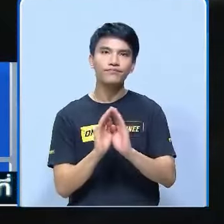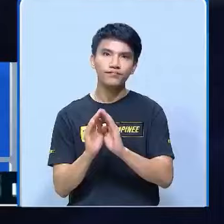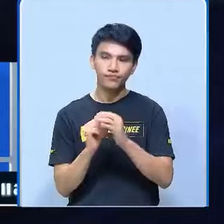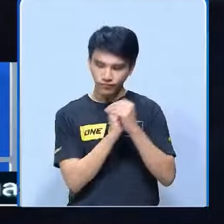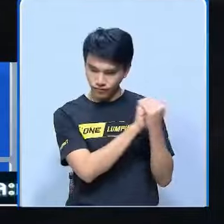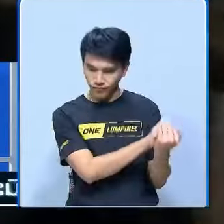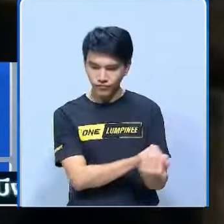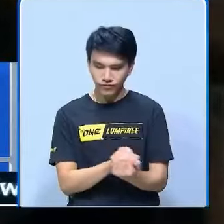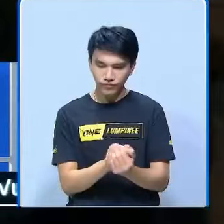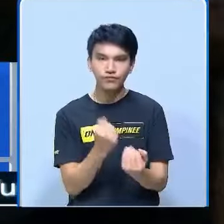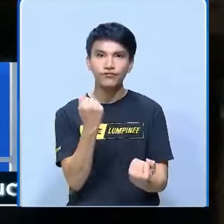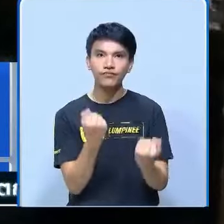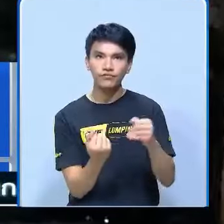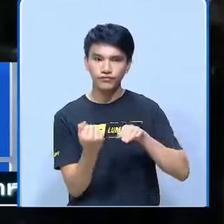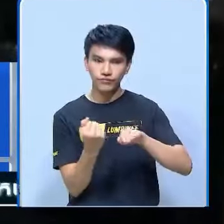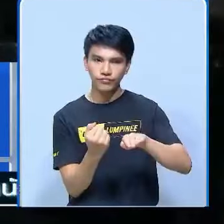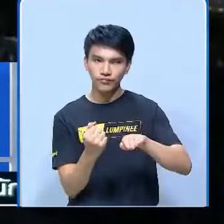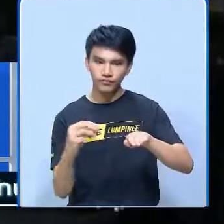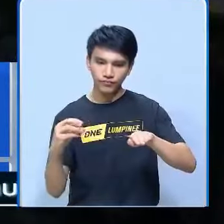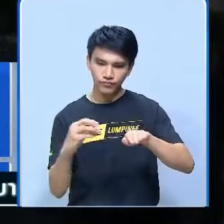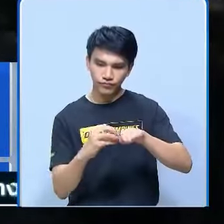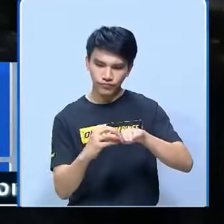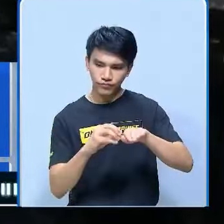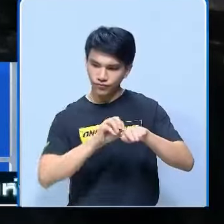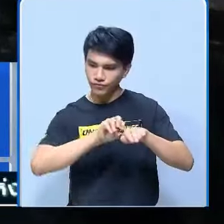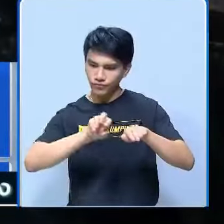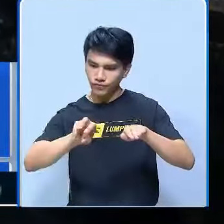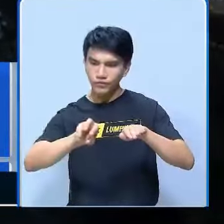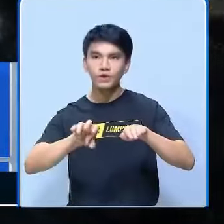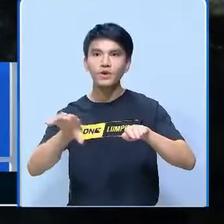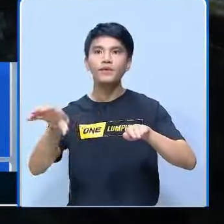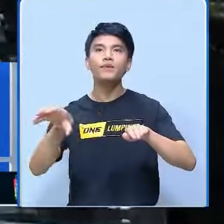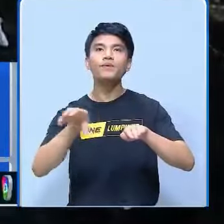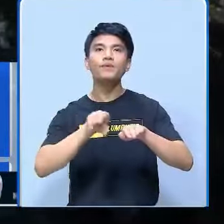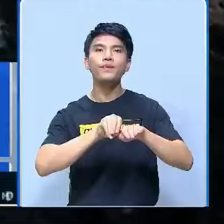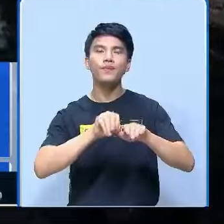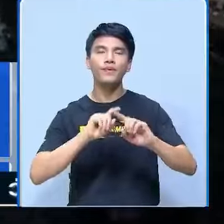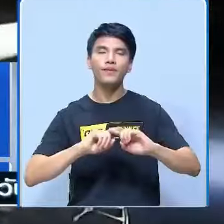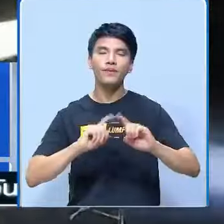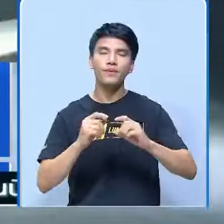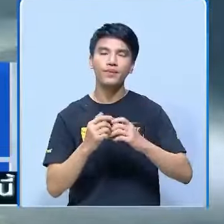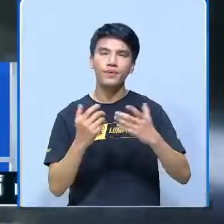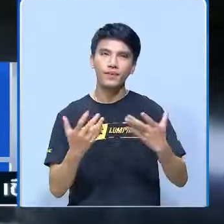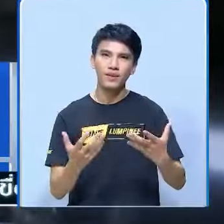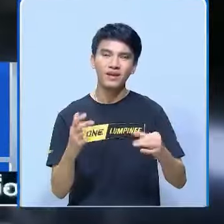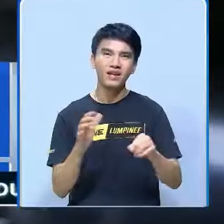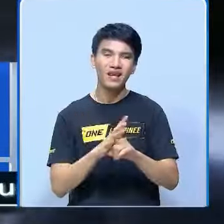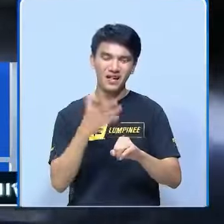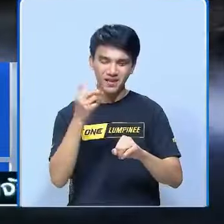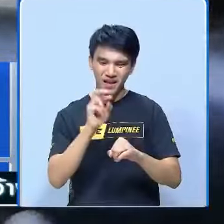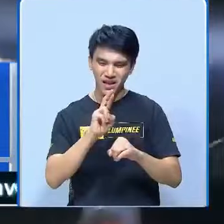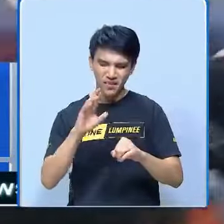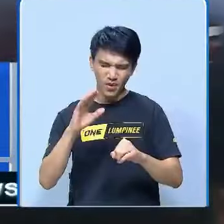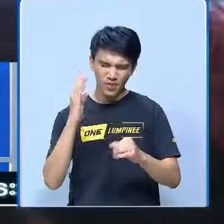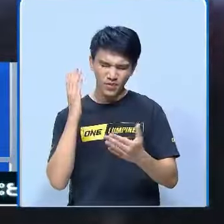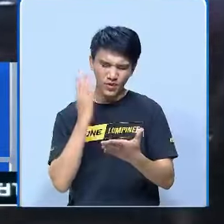ไฟฟ้าซึ่งคนงานก็ได้มีการเสียบเครื่องชาร์จแบตเตอรี่รถกอล์ฟเอาไว้ค่ะแต่ปรากฏว่าชาร์จเต็มแล้วใช่ไหมเครื่องมันไม่ย